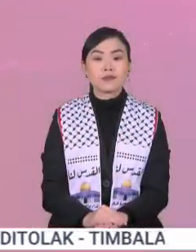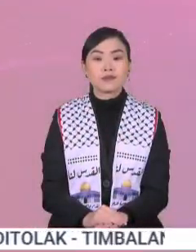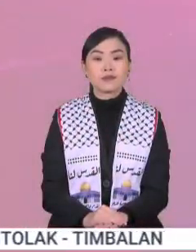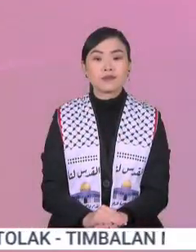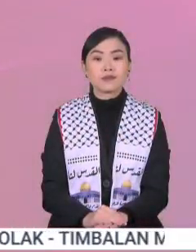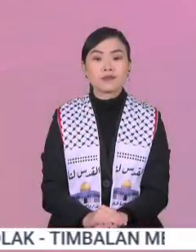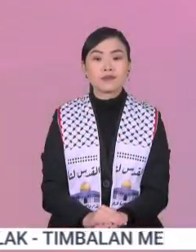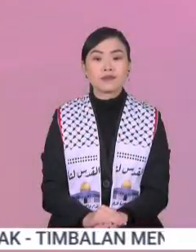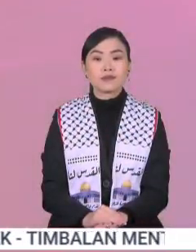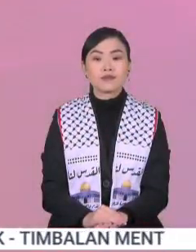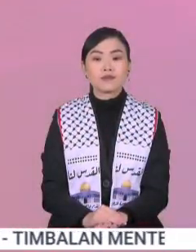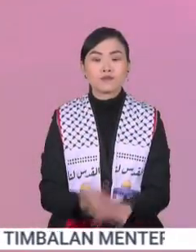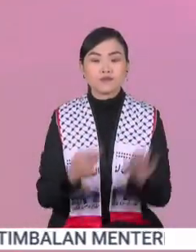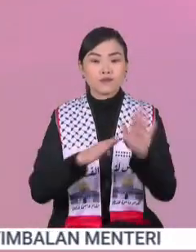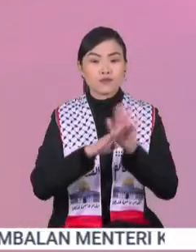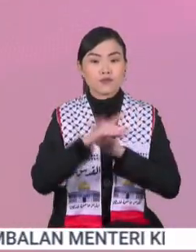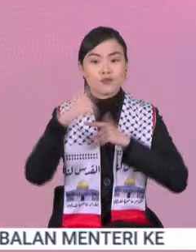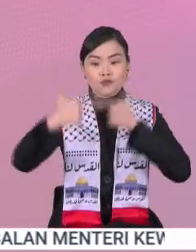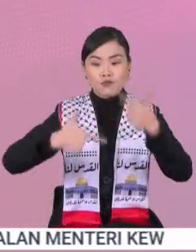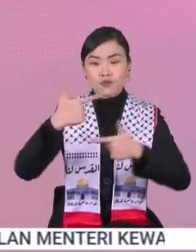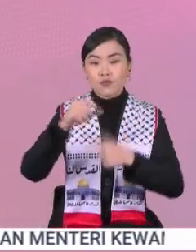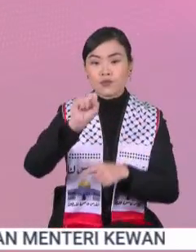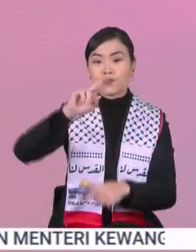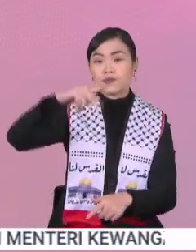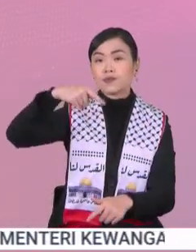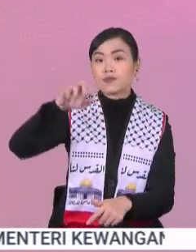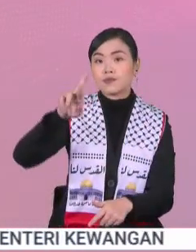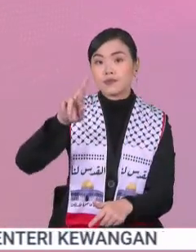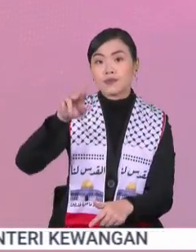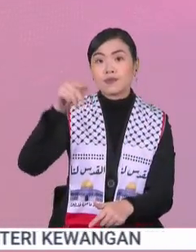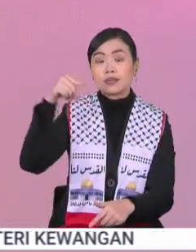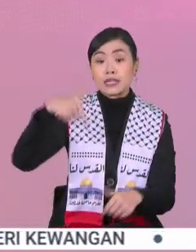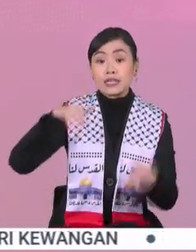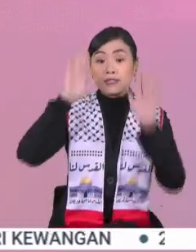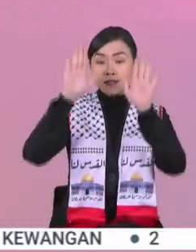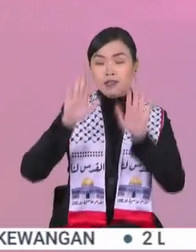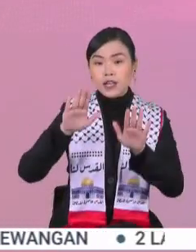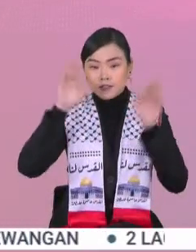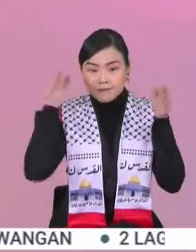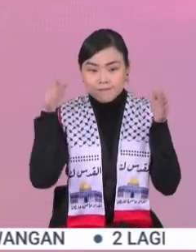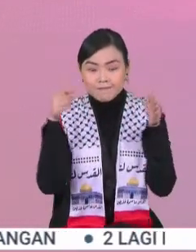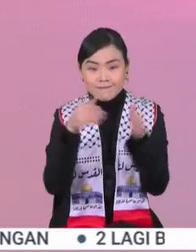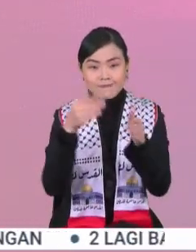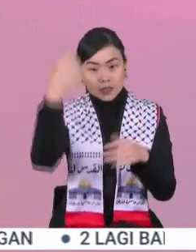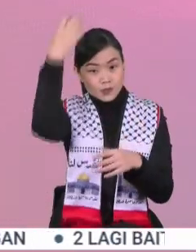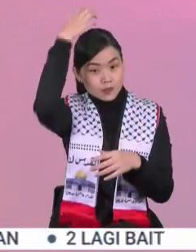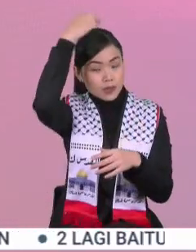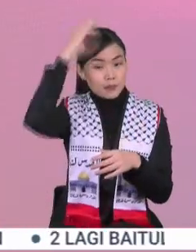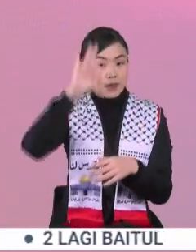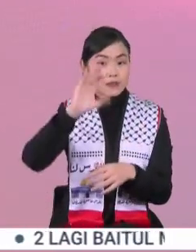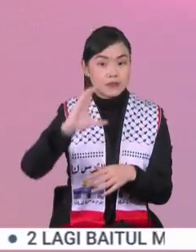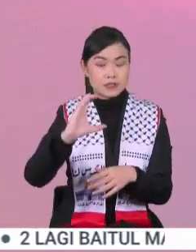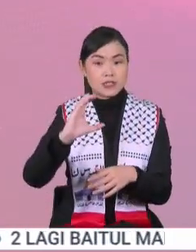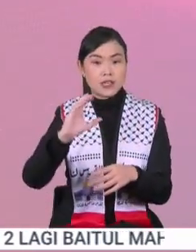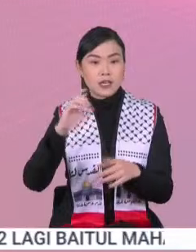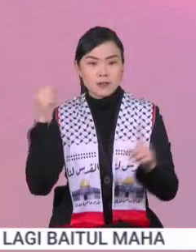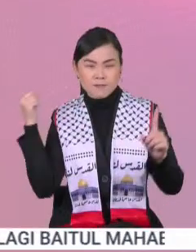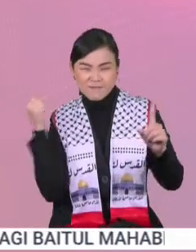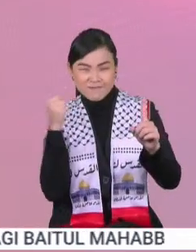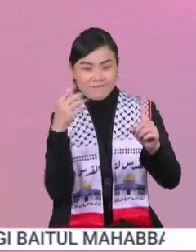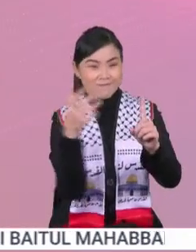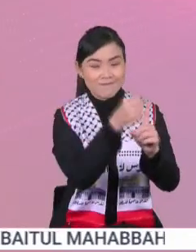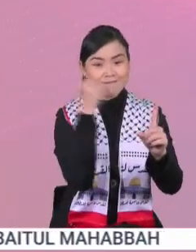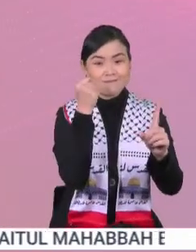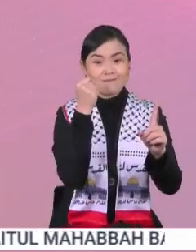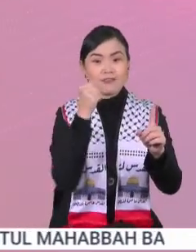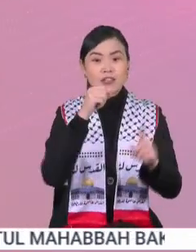Medan perkembangan aksi Liga Super saingan terakhir Liga pada ahad ini menjadiumpuan Selangor FC usaha memburu Kemenangan Untuk